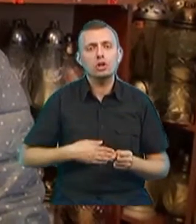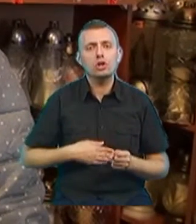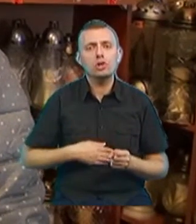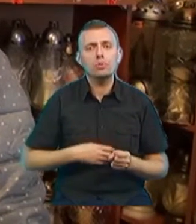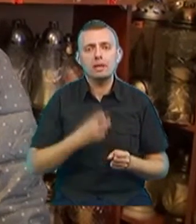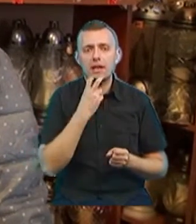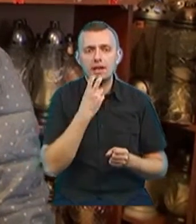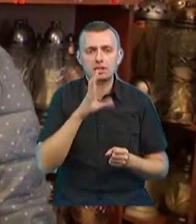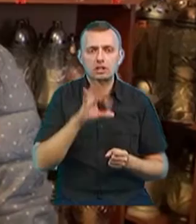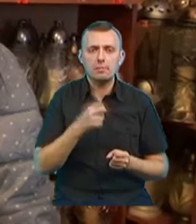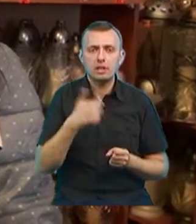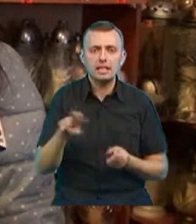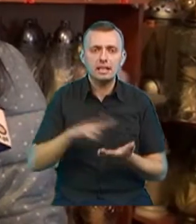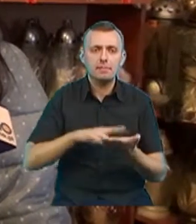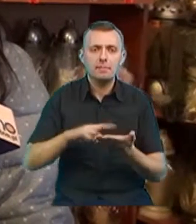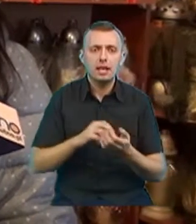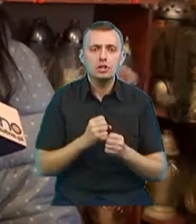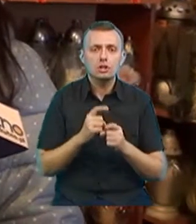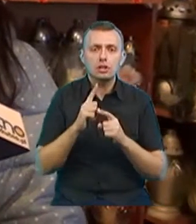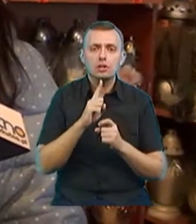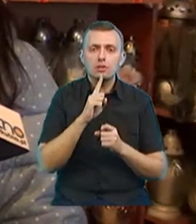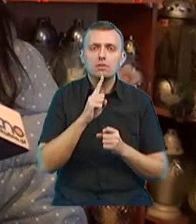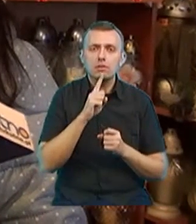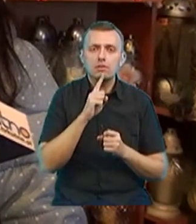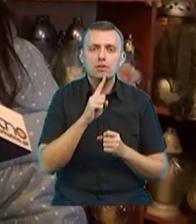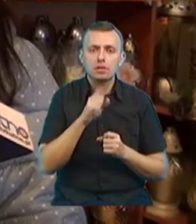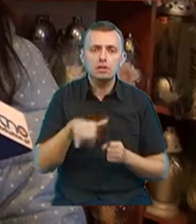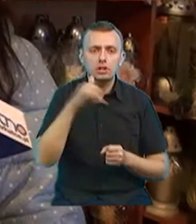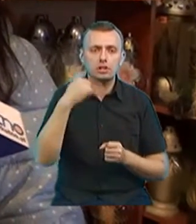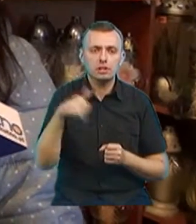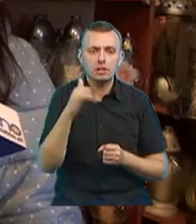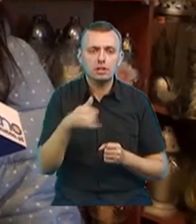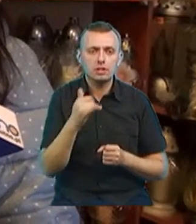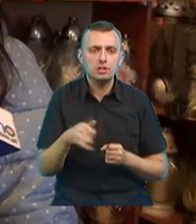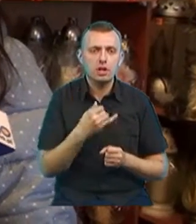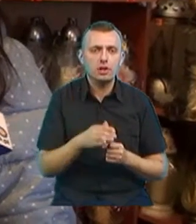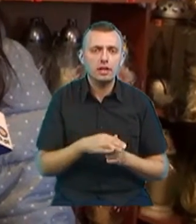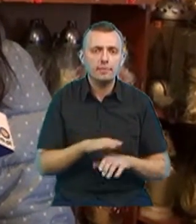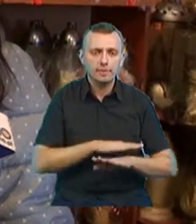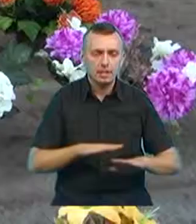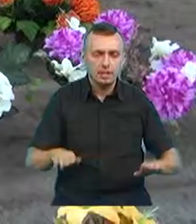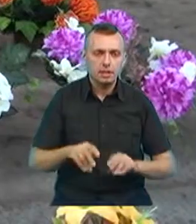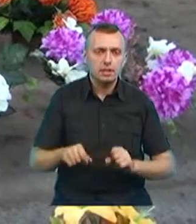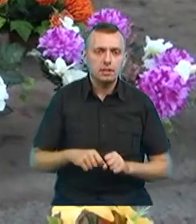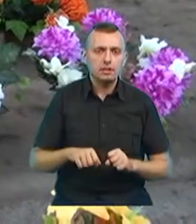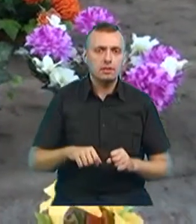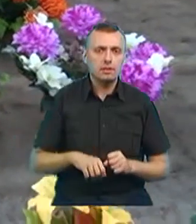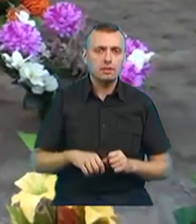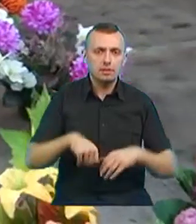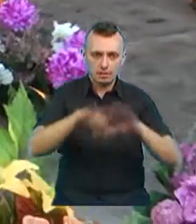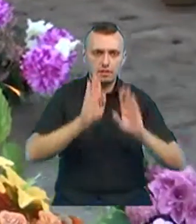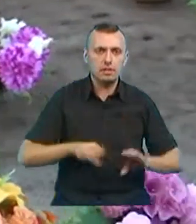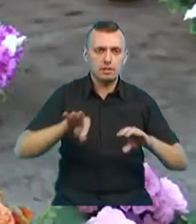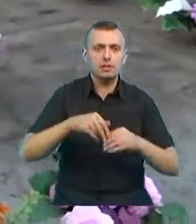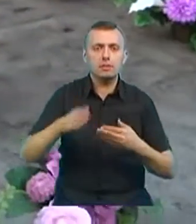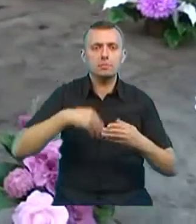przychodzi, to lubi elektryczne, bo tak miesiąc czasu się pali, więc zawsze to światełko się pali na grobie. Stragany przyciągają